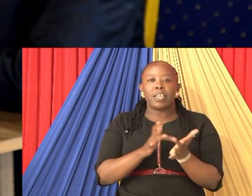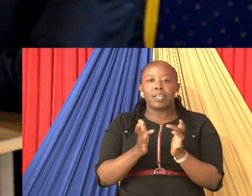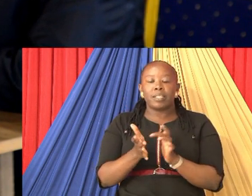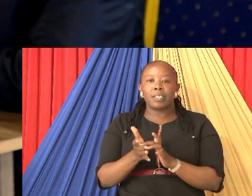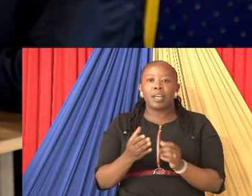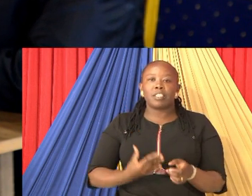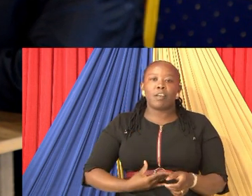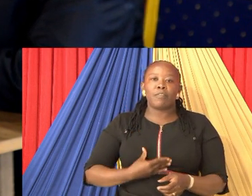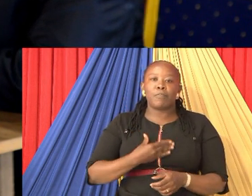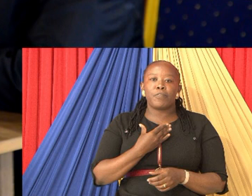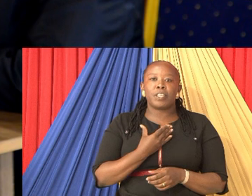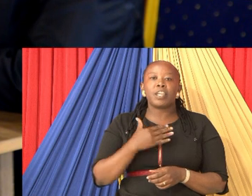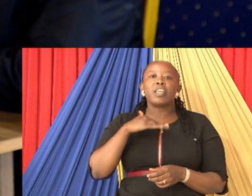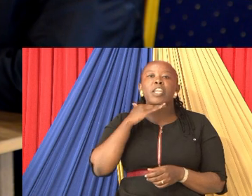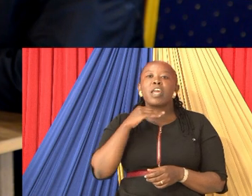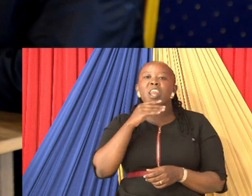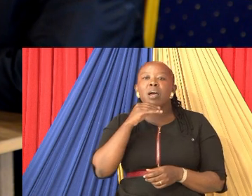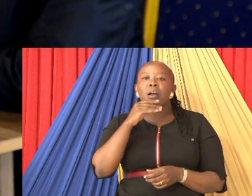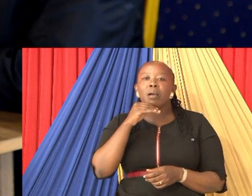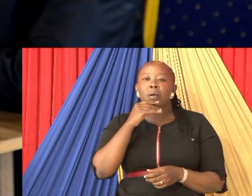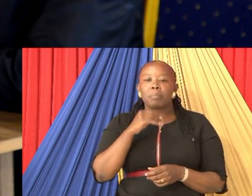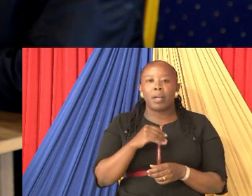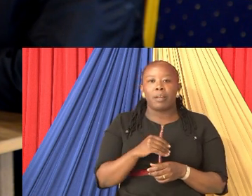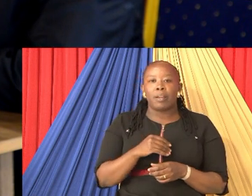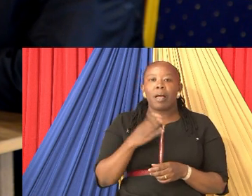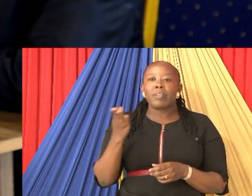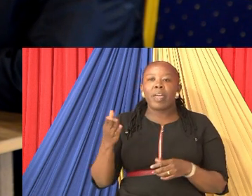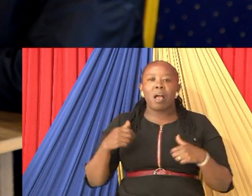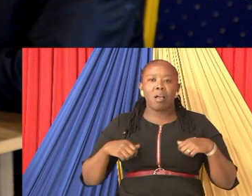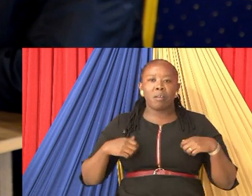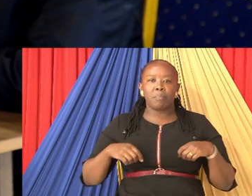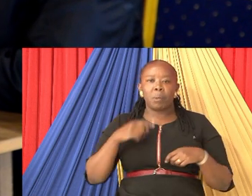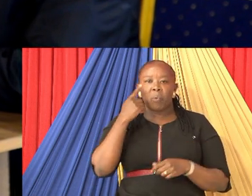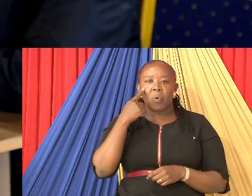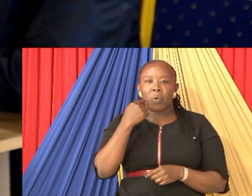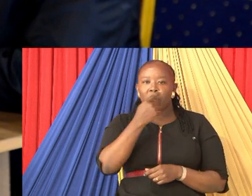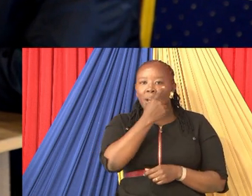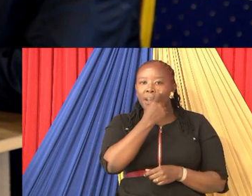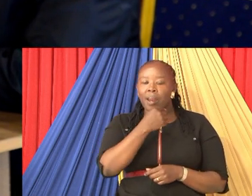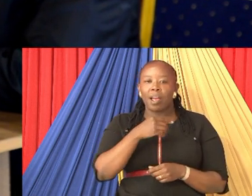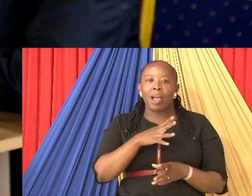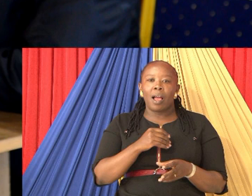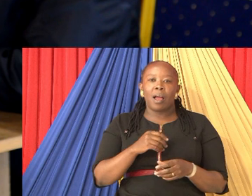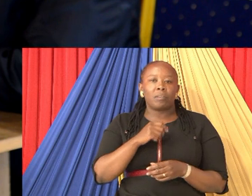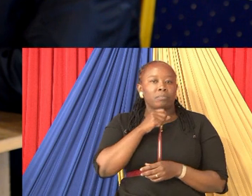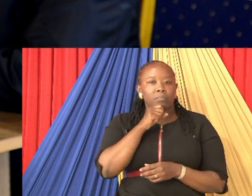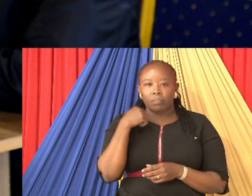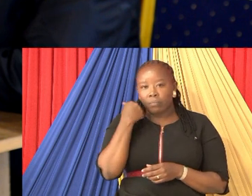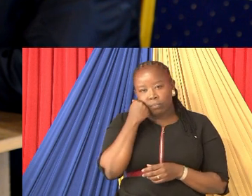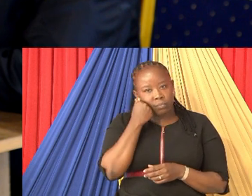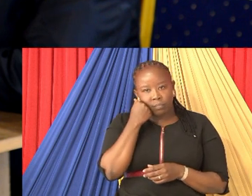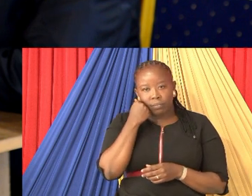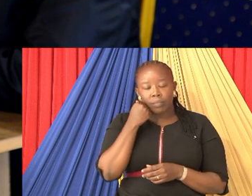ameshukuru Mungu. Watu wanalia na wanaomboleza. Lakini jambo la kwanza Yesu alilofanya alipowaambia watu waende